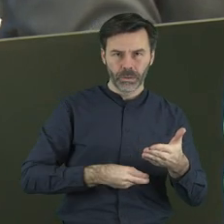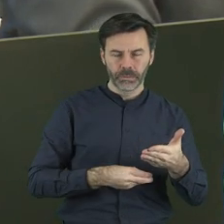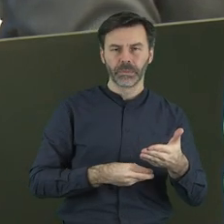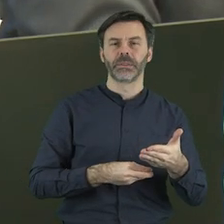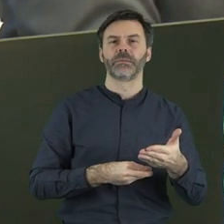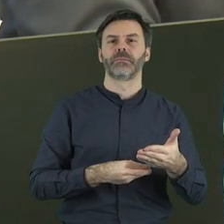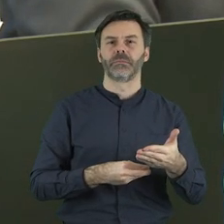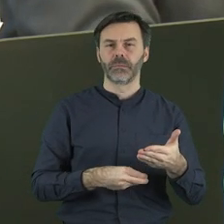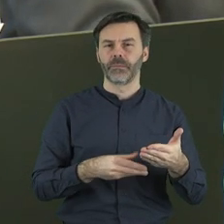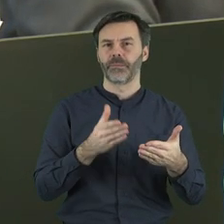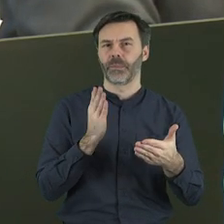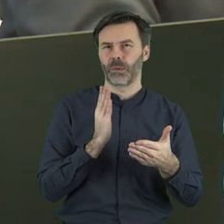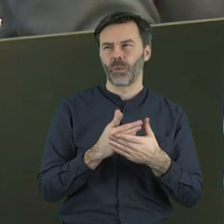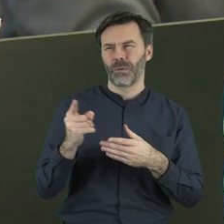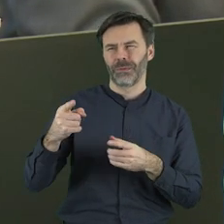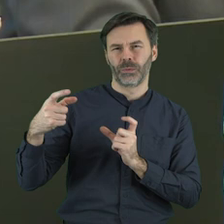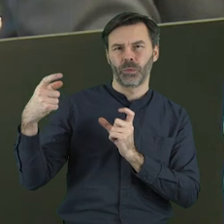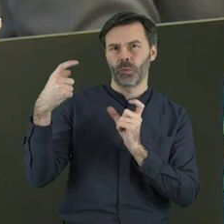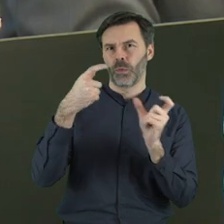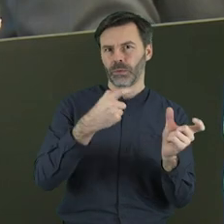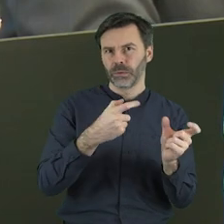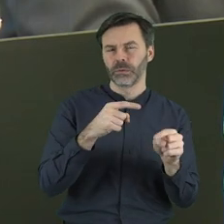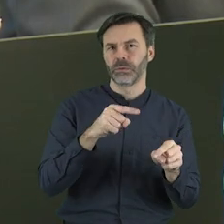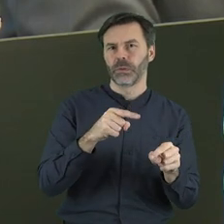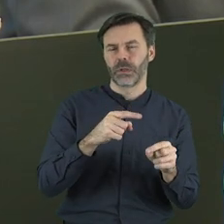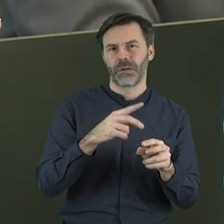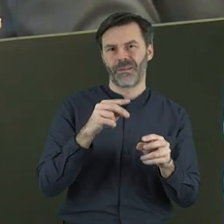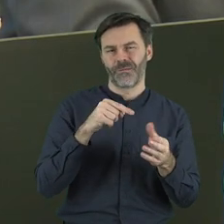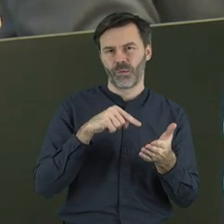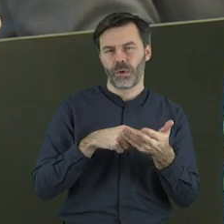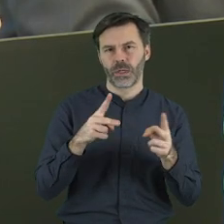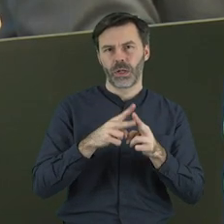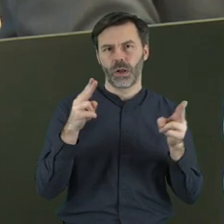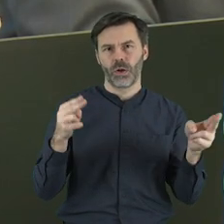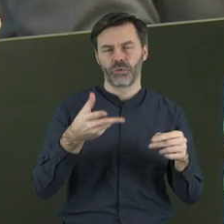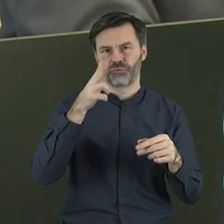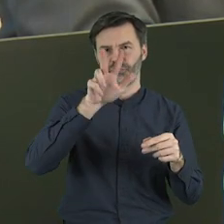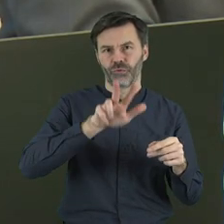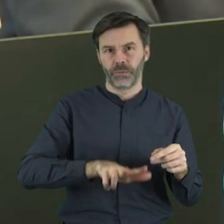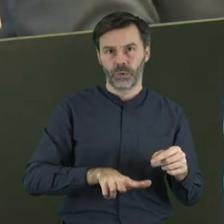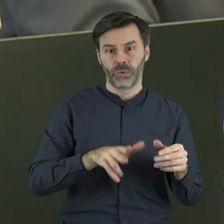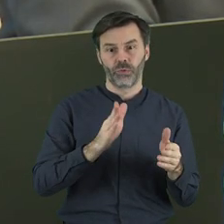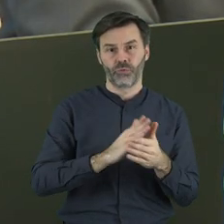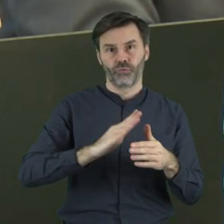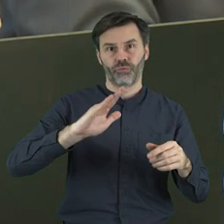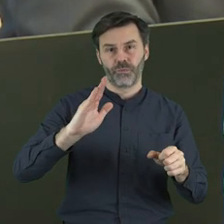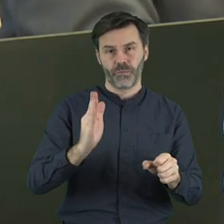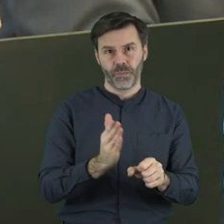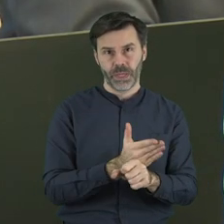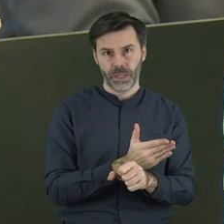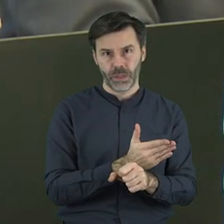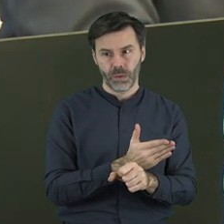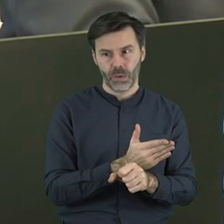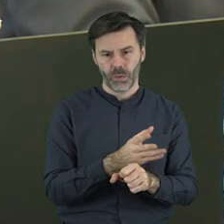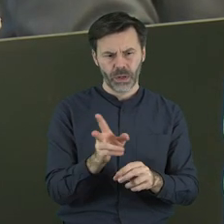na okres tych 3 miesięcy, ten okres upływa w dniu 28